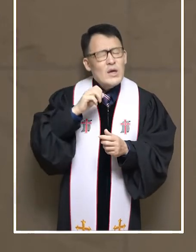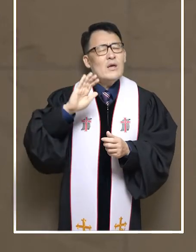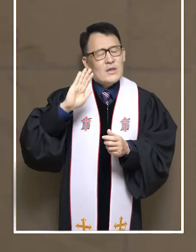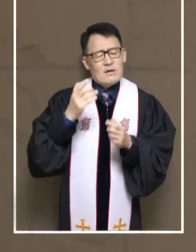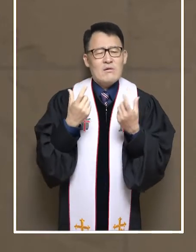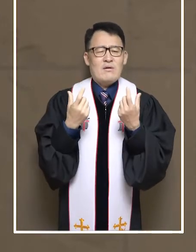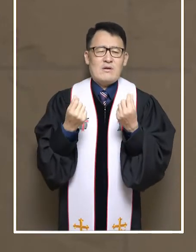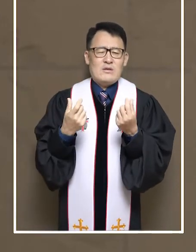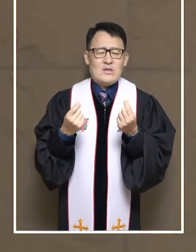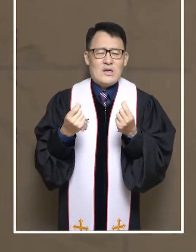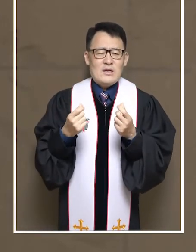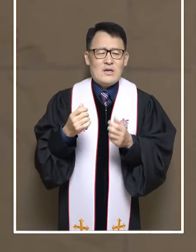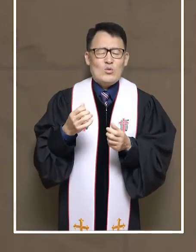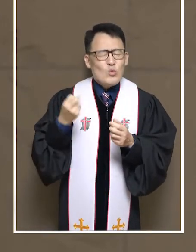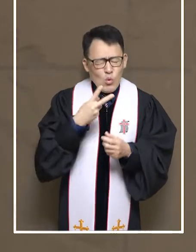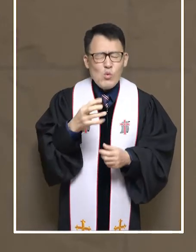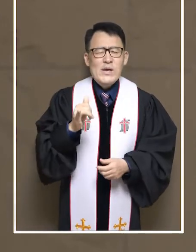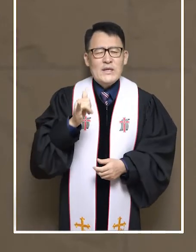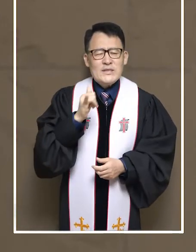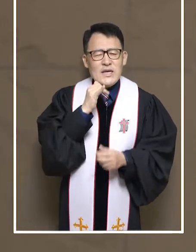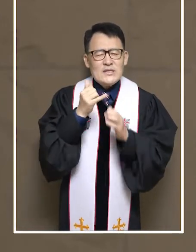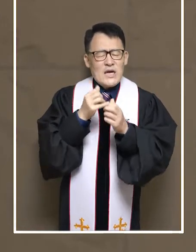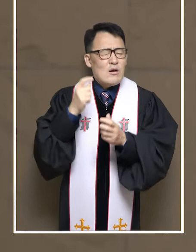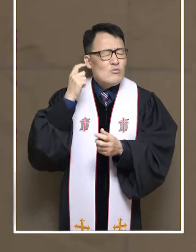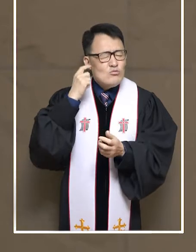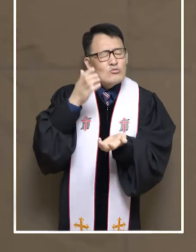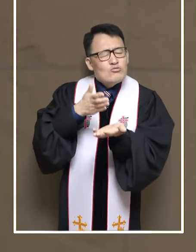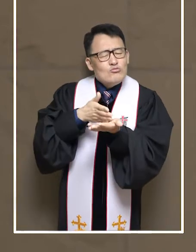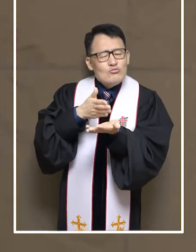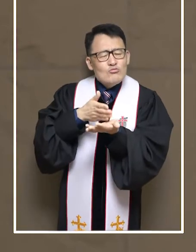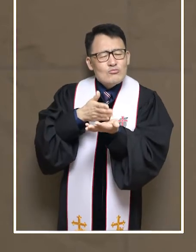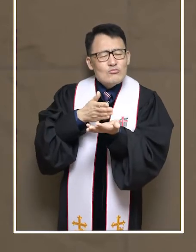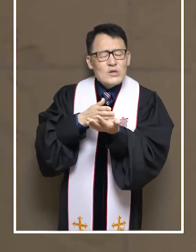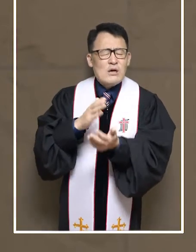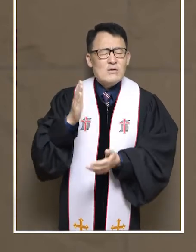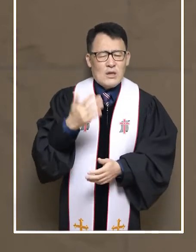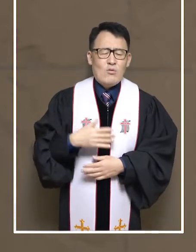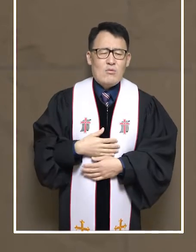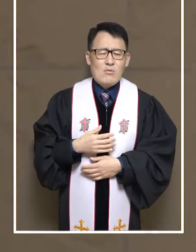불구하고 자살을 하고 있다는 뉴스를 듣기도 하였습니다.